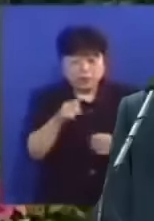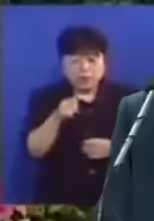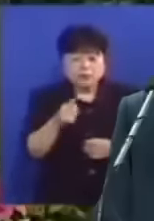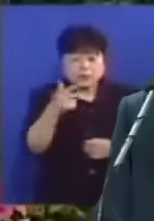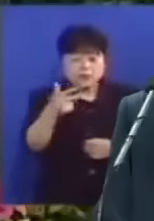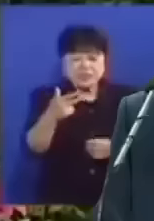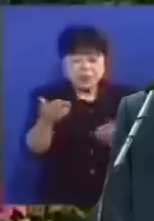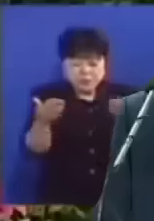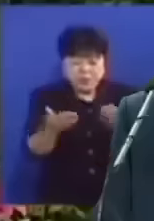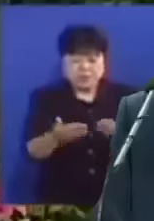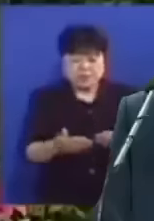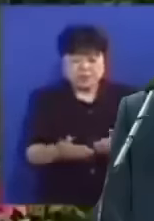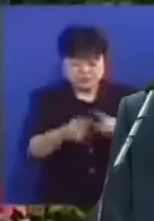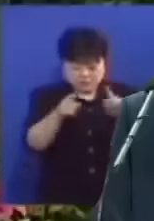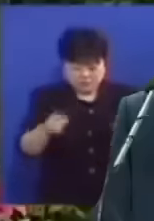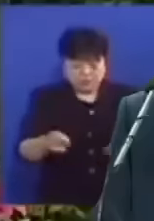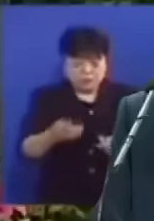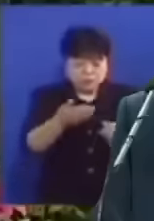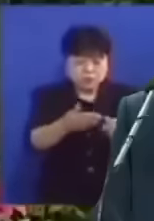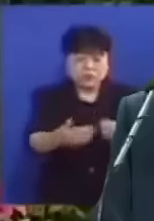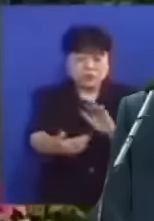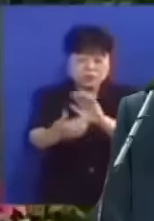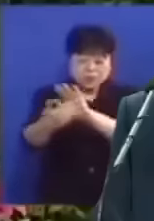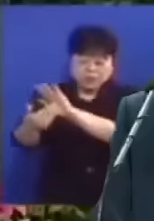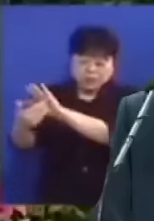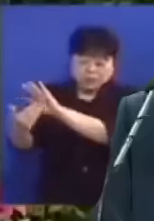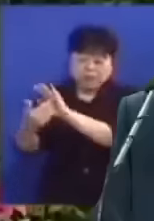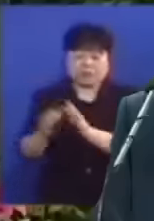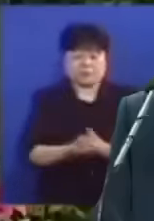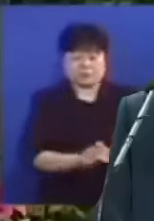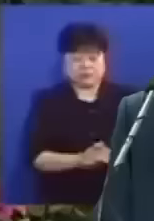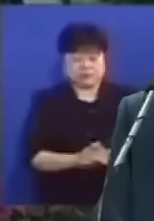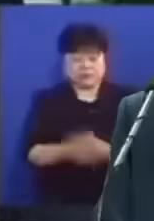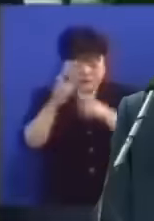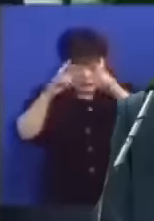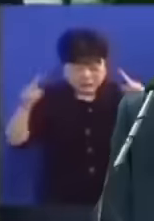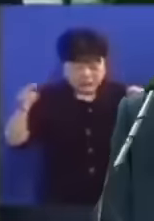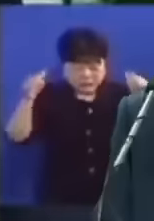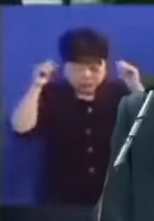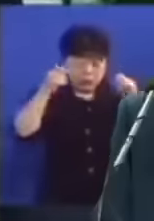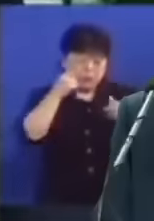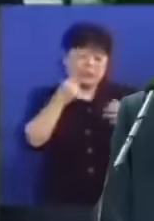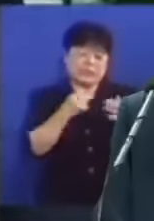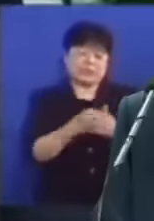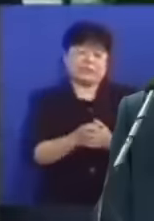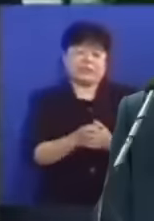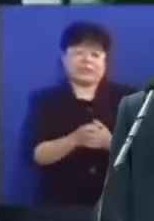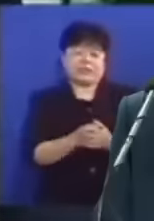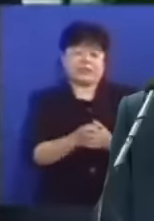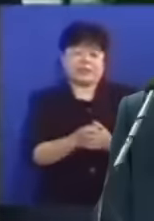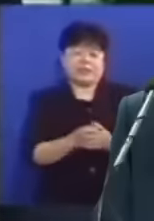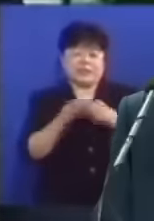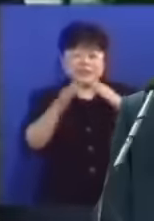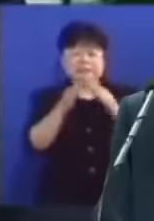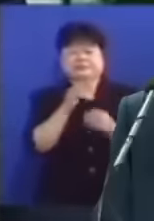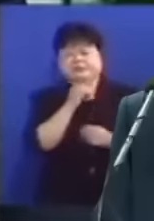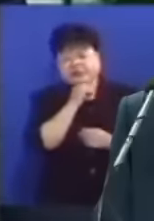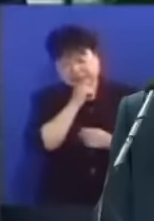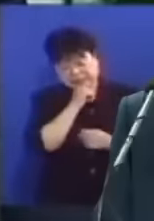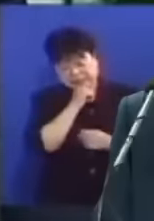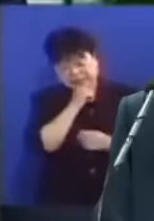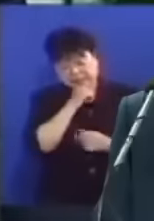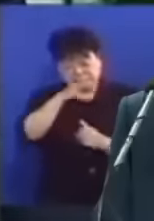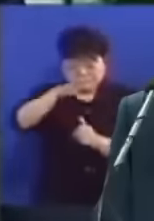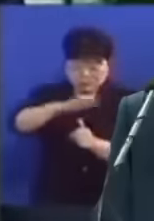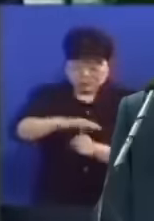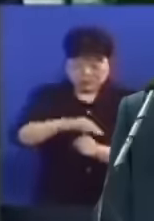57개 회사를 돌아다녔으나 다 거절당했습니다. 그 이유는 대학을 못 나왔습니다. 집이 너무 가난해서. 그리고 키가